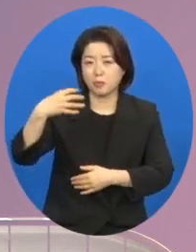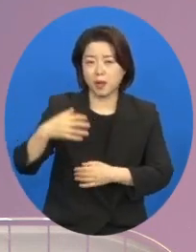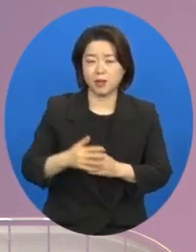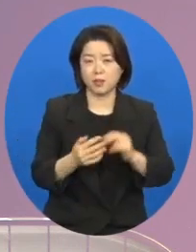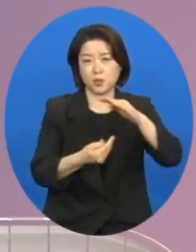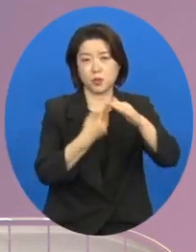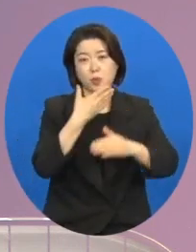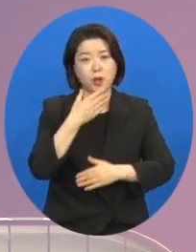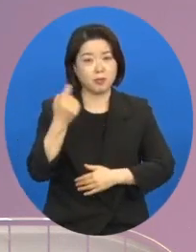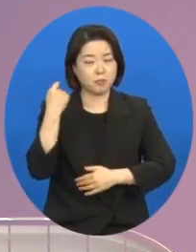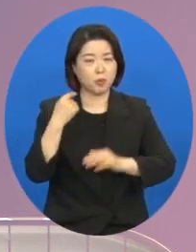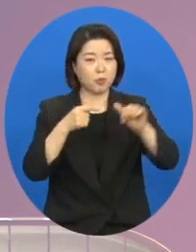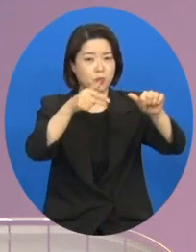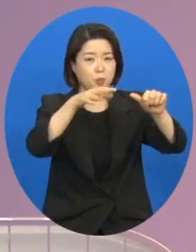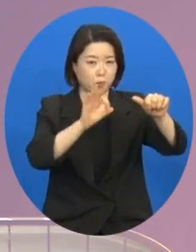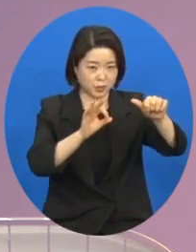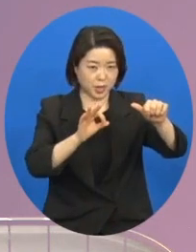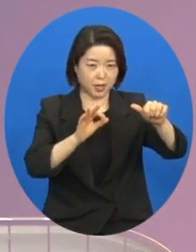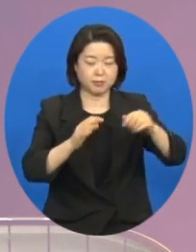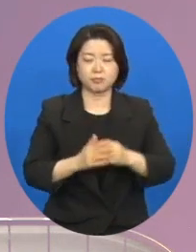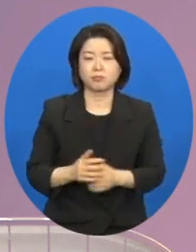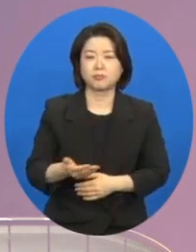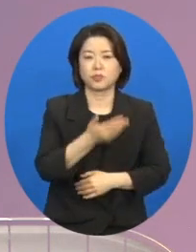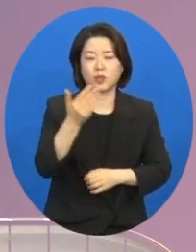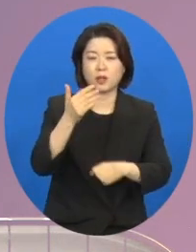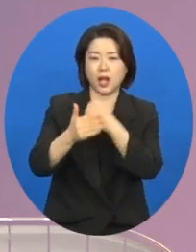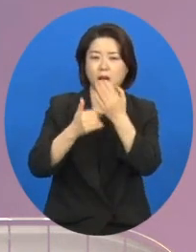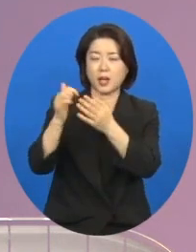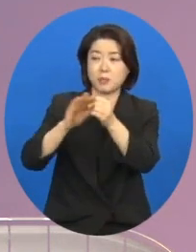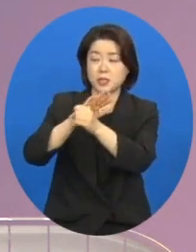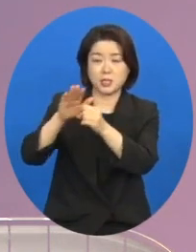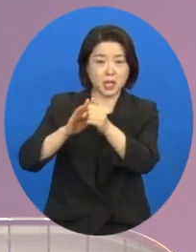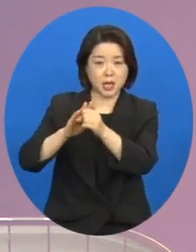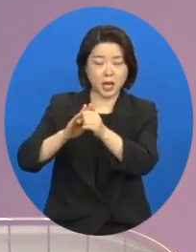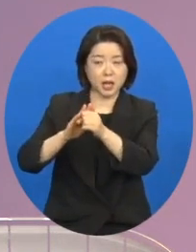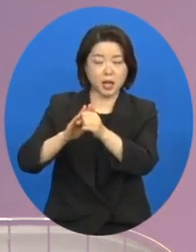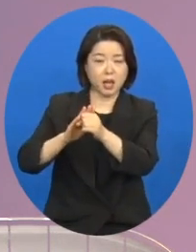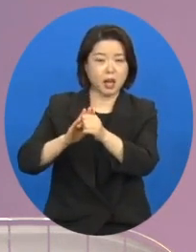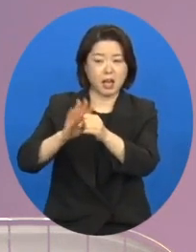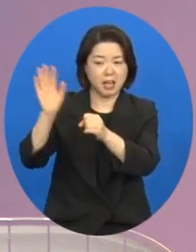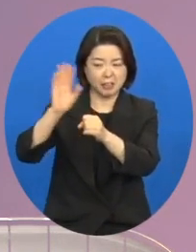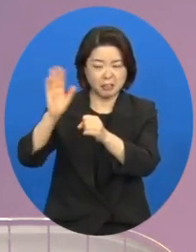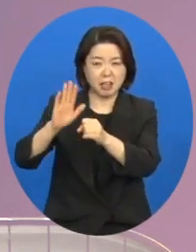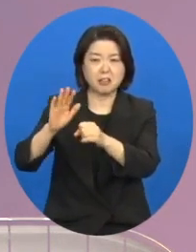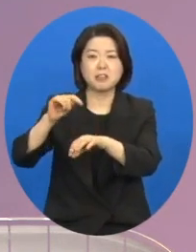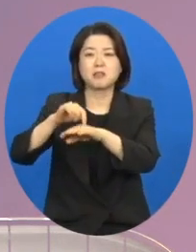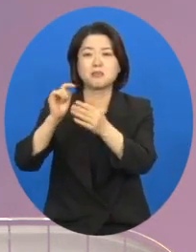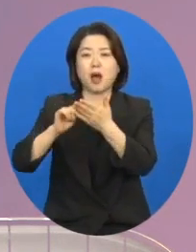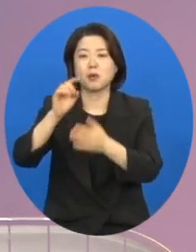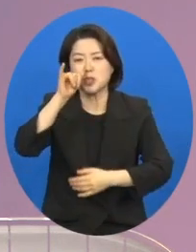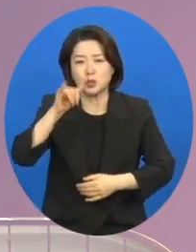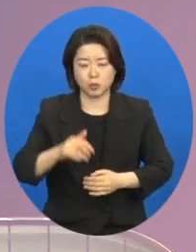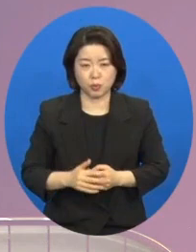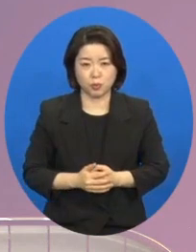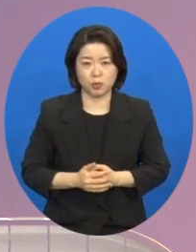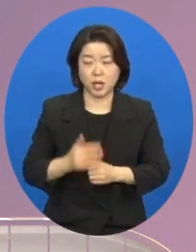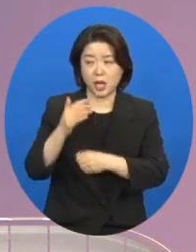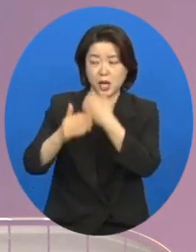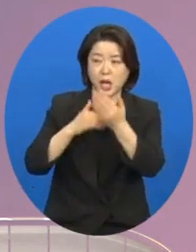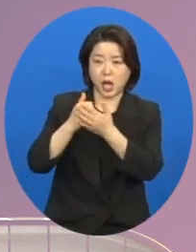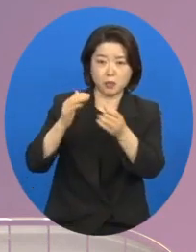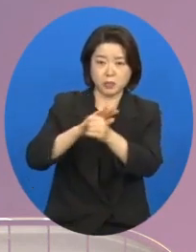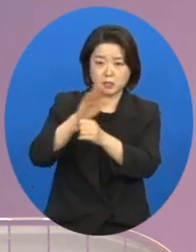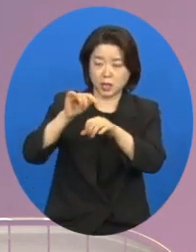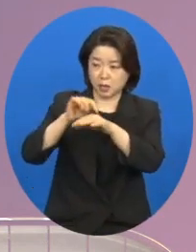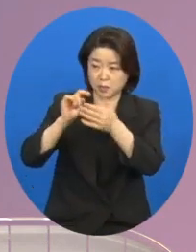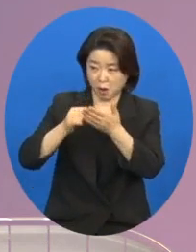5장에서 너희가 하나님을 사랑하지 않는 마음이 있다. 그러니까 하나님을 사랑하는 마음이 없는 것도 나는